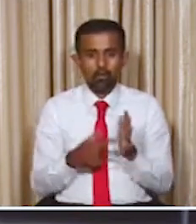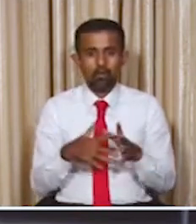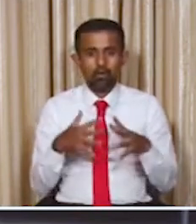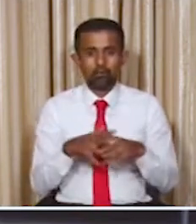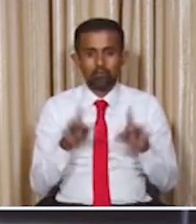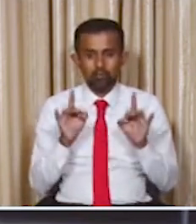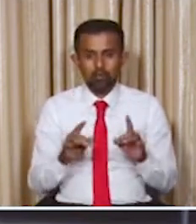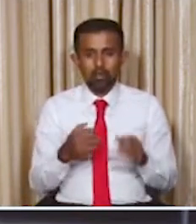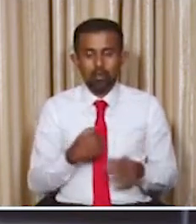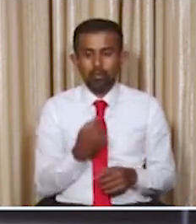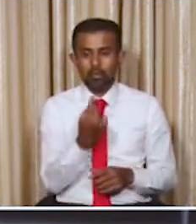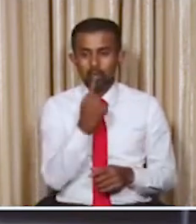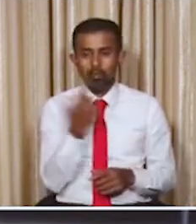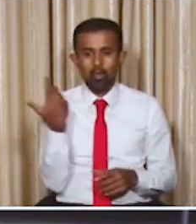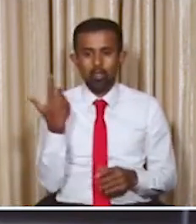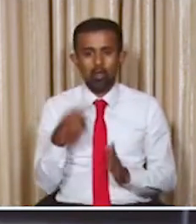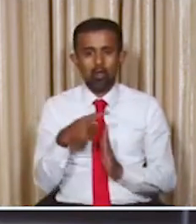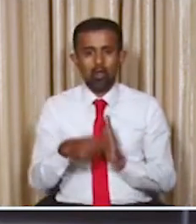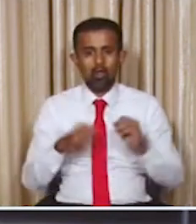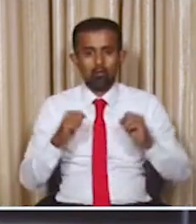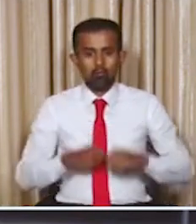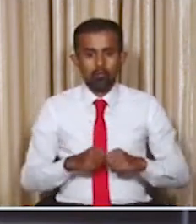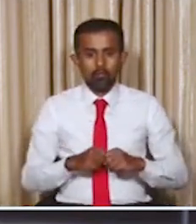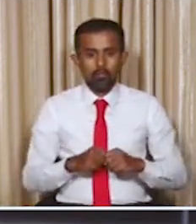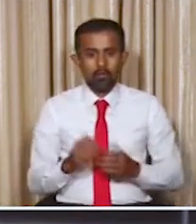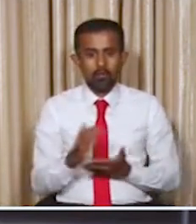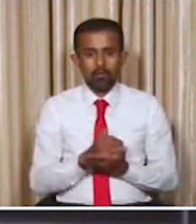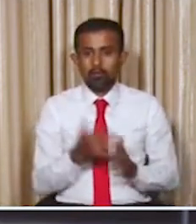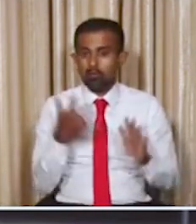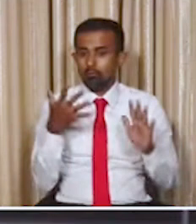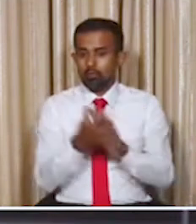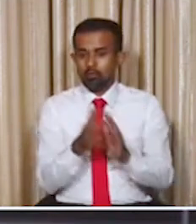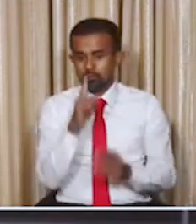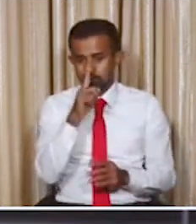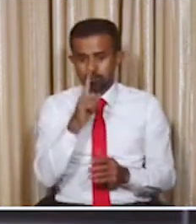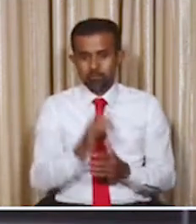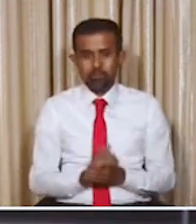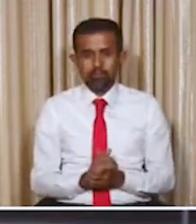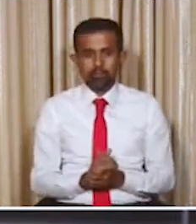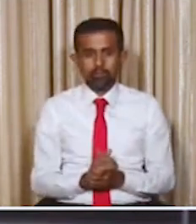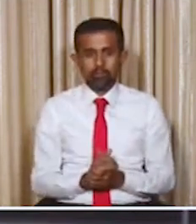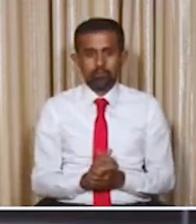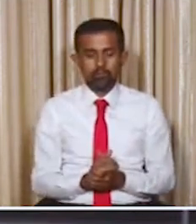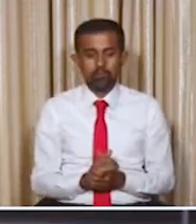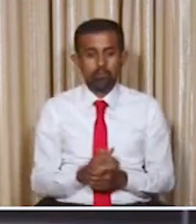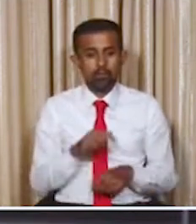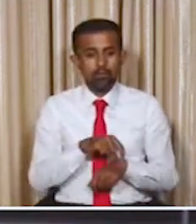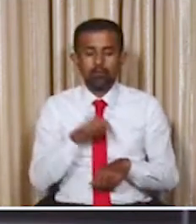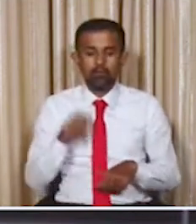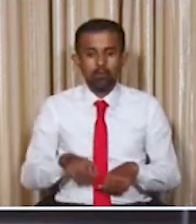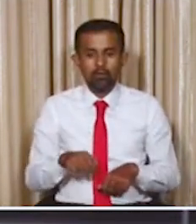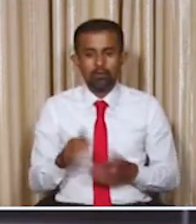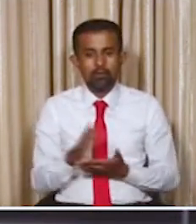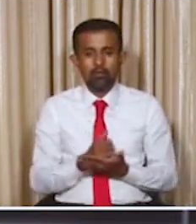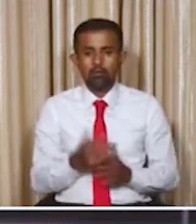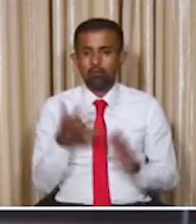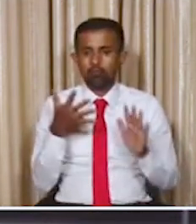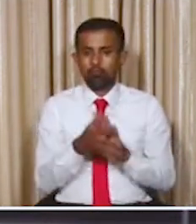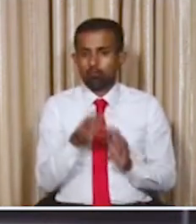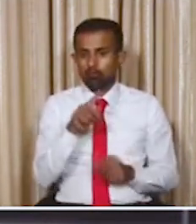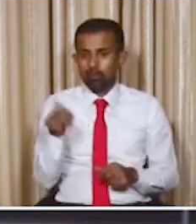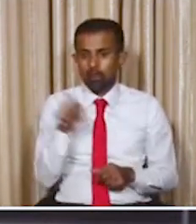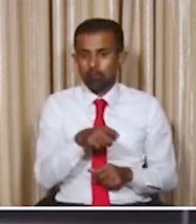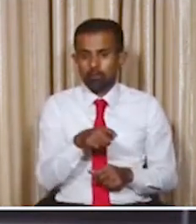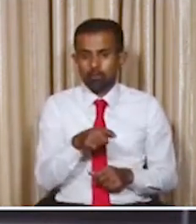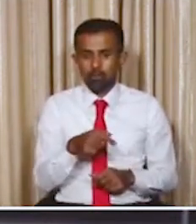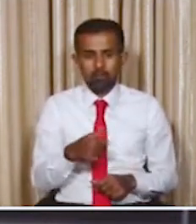නැතුව අපිට දන්නේ නැතුව රටක් බංකොලොත් කරපු එක සම්පූර්ණ වැරදි එකක් පළවෙනි පාරටම. ඉතින් එතුමා දැන් මේ කරන දේ සම්පූර්ණ වැරදි. ඒකට